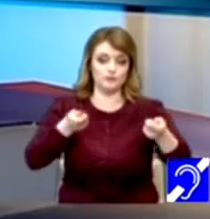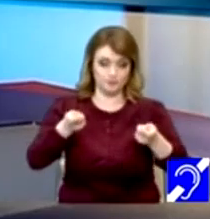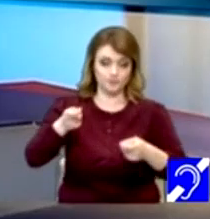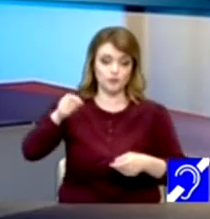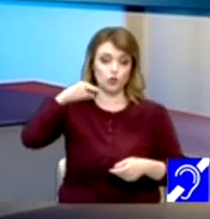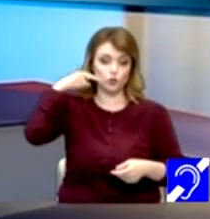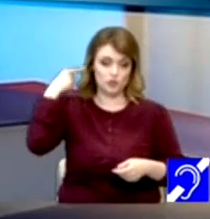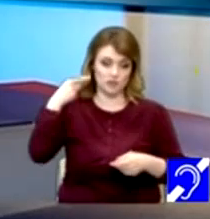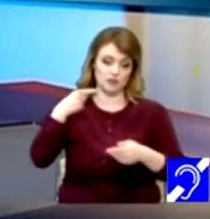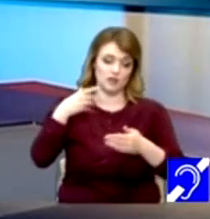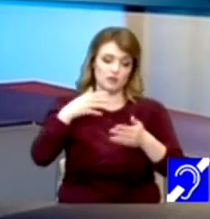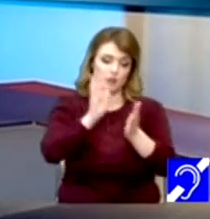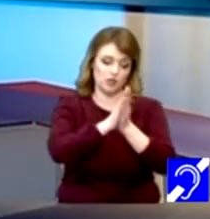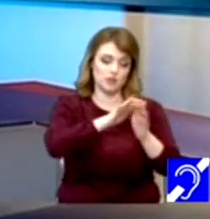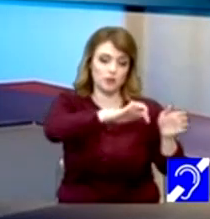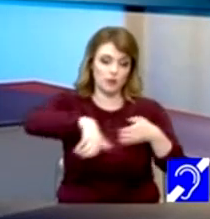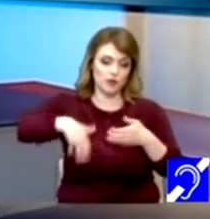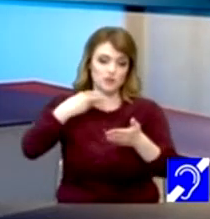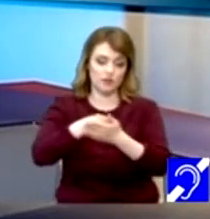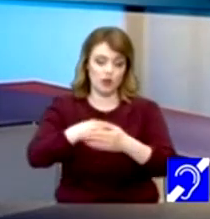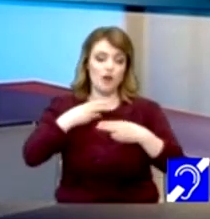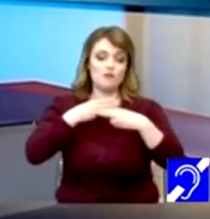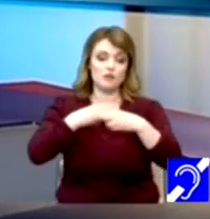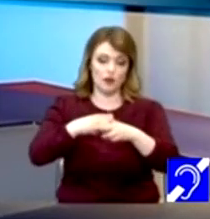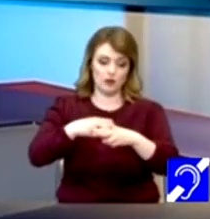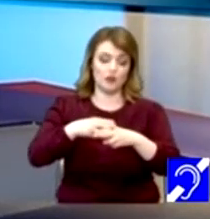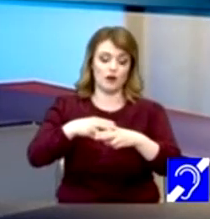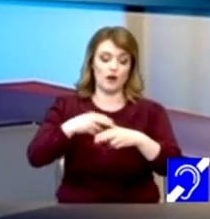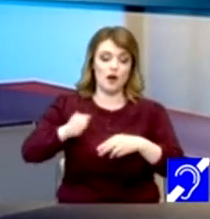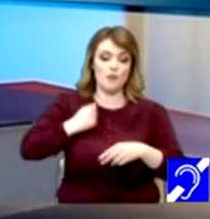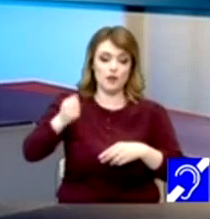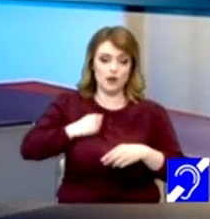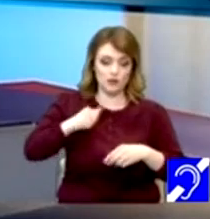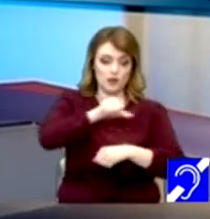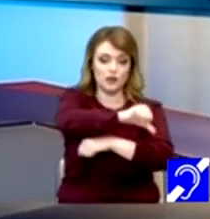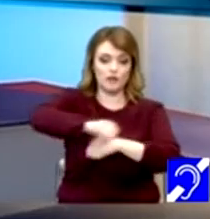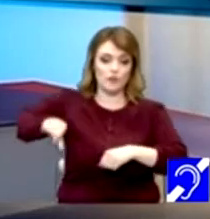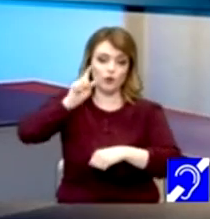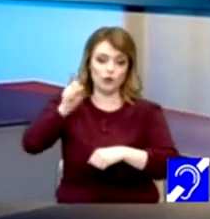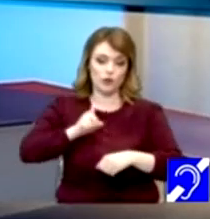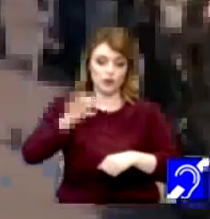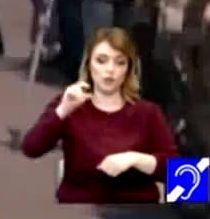Vladimir Putin, să retragă trupele de la frontiera cu Ucraina și să detensioneze situația.